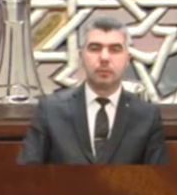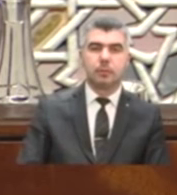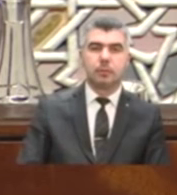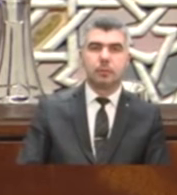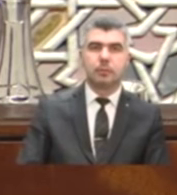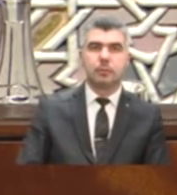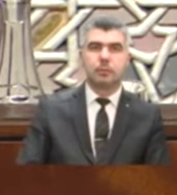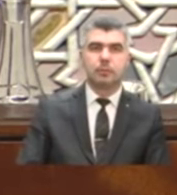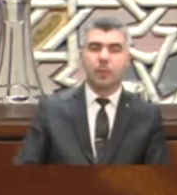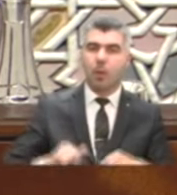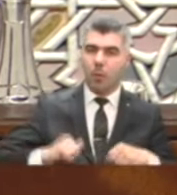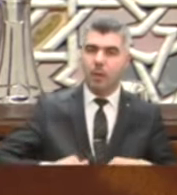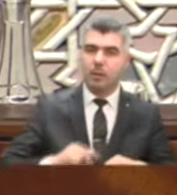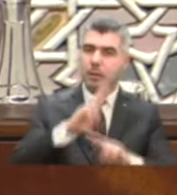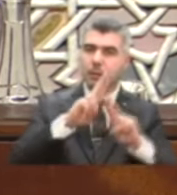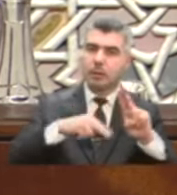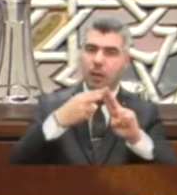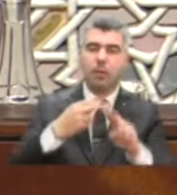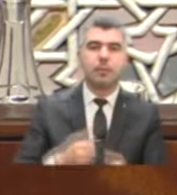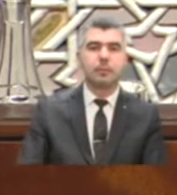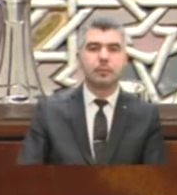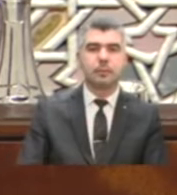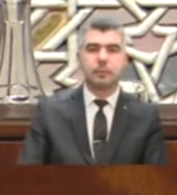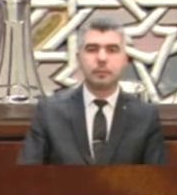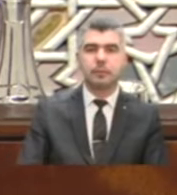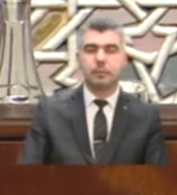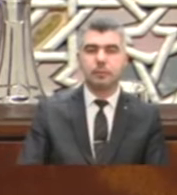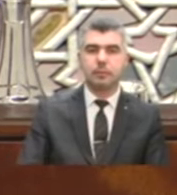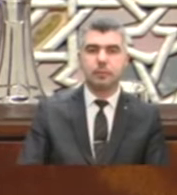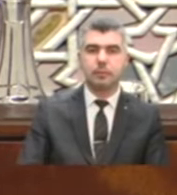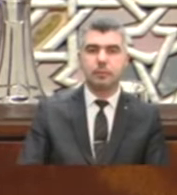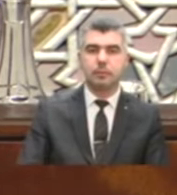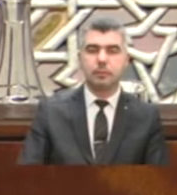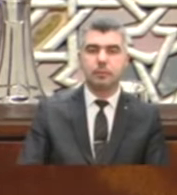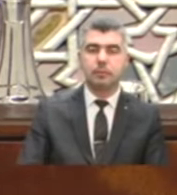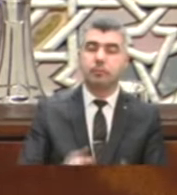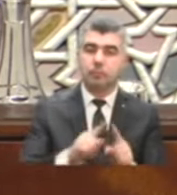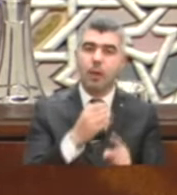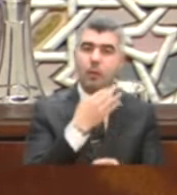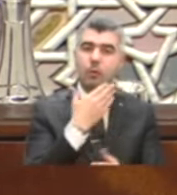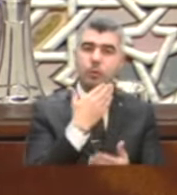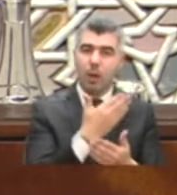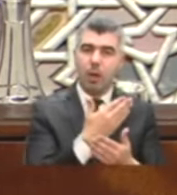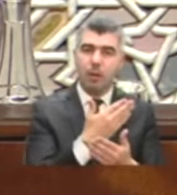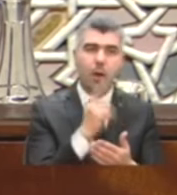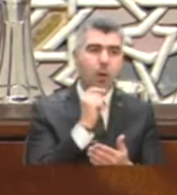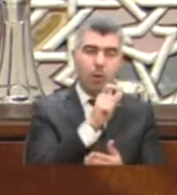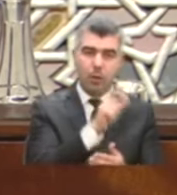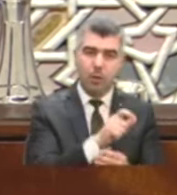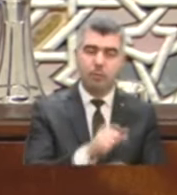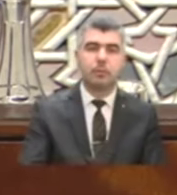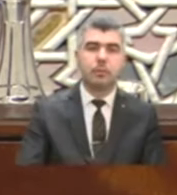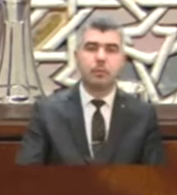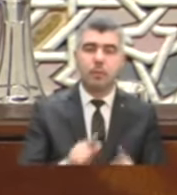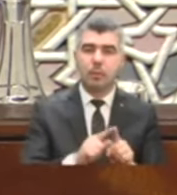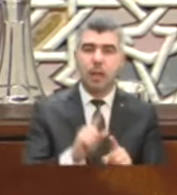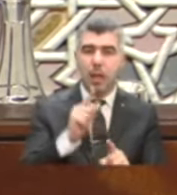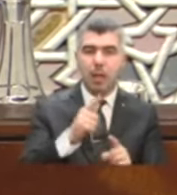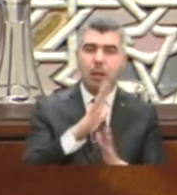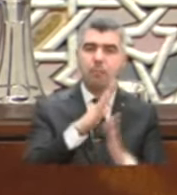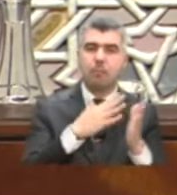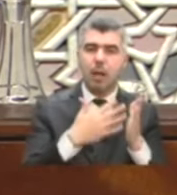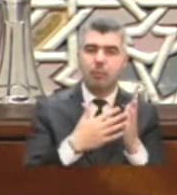ما كاينش تعقيب السيدة الوزيرة؟ رد السيدة الوزيرة، تفضل. لا، بغيت غير نشكر السيد النائب المحترم لأنه أشار لهذه